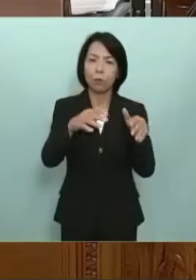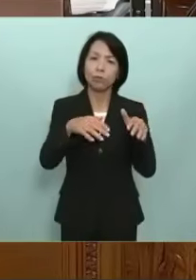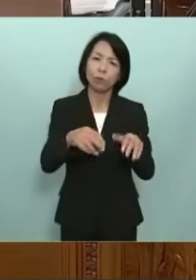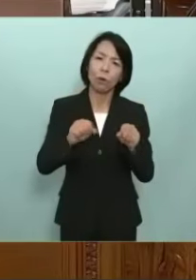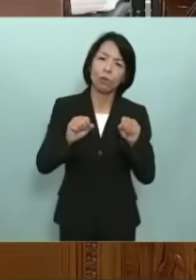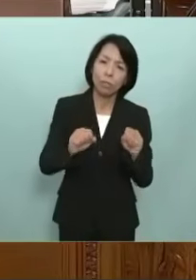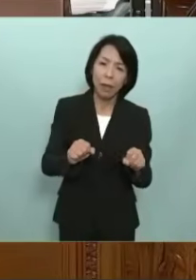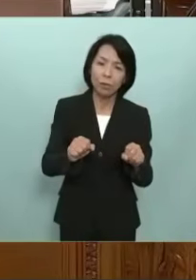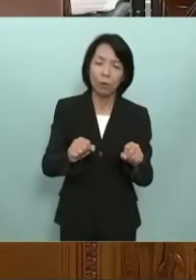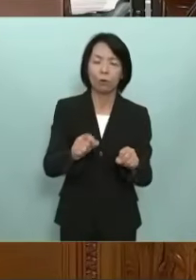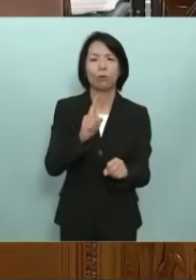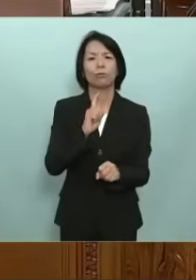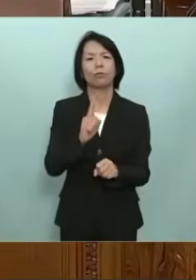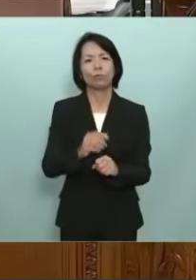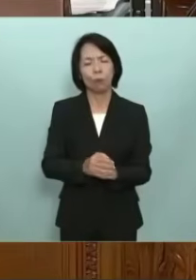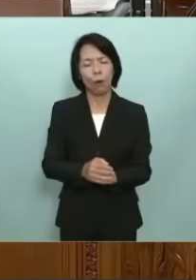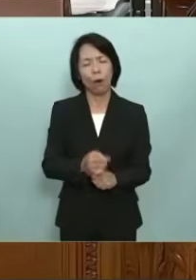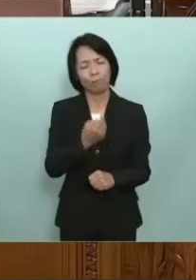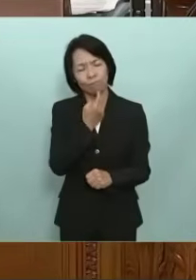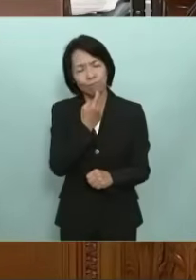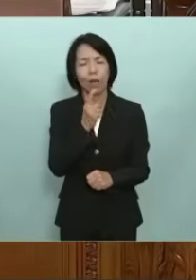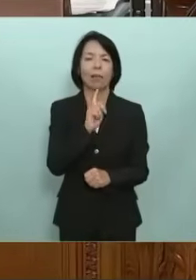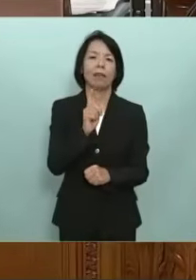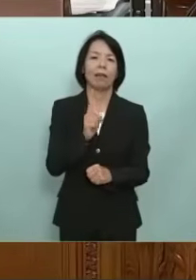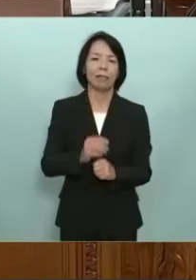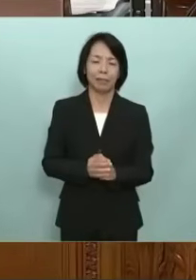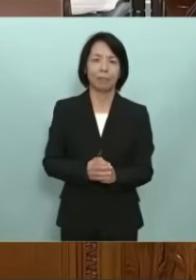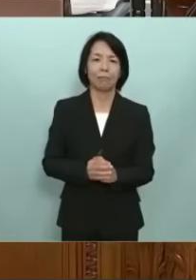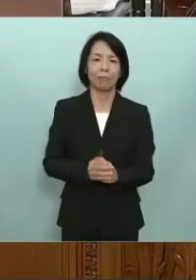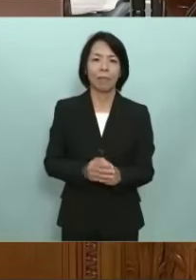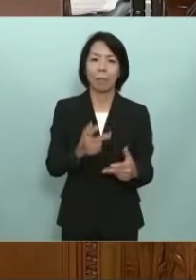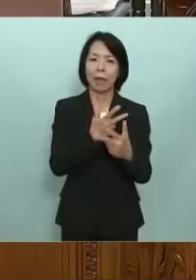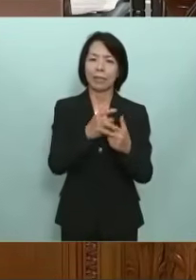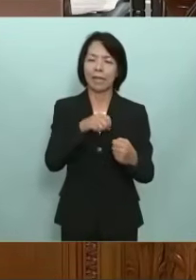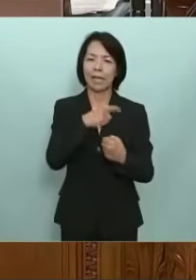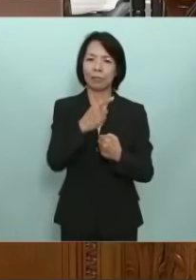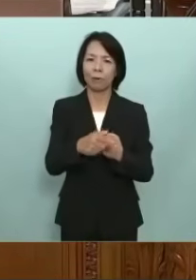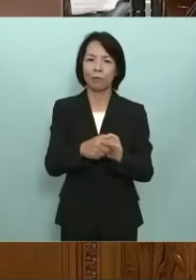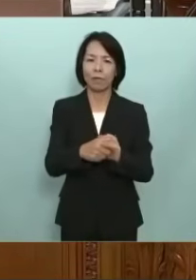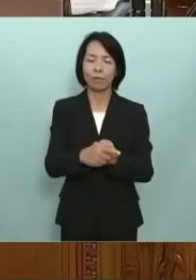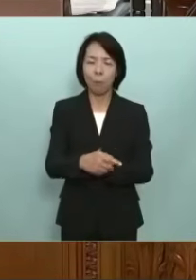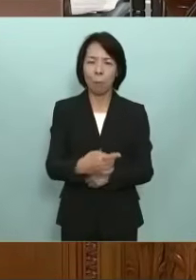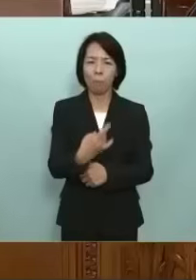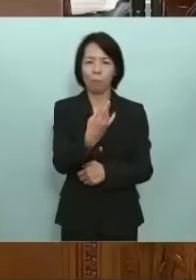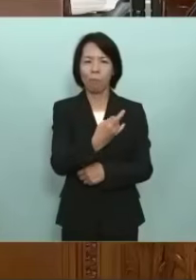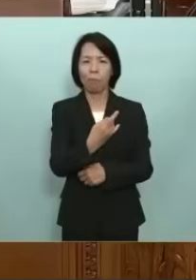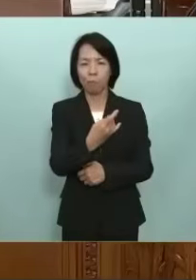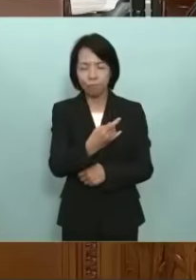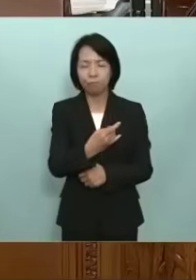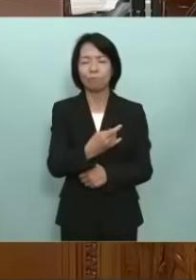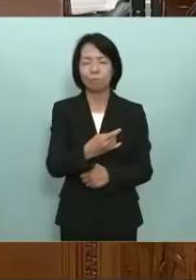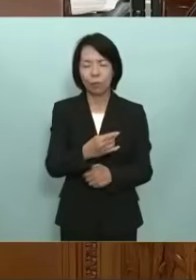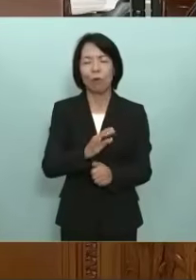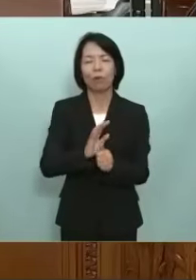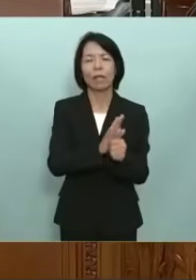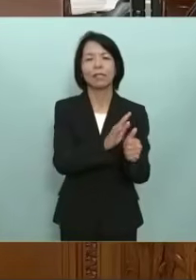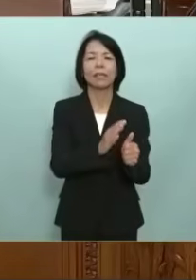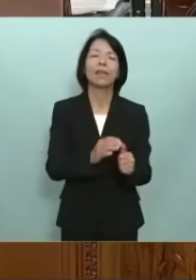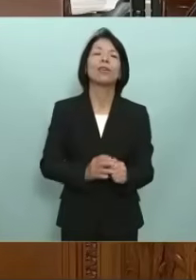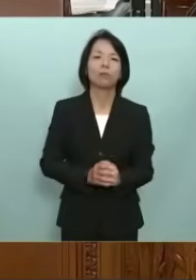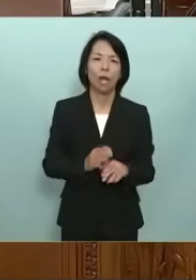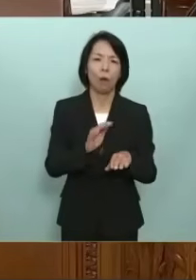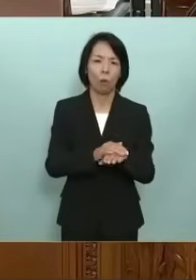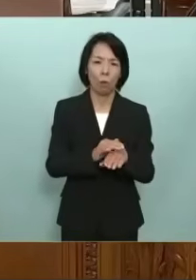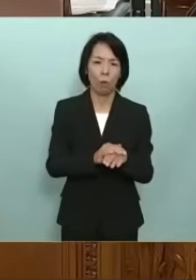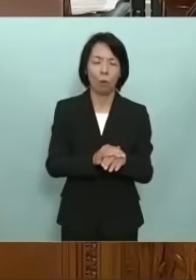ましょうなどというのはナンセンスな話で北朝鮮の義満の考察に手を貸すことになり解決